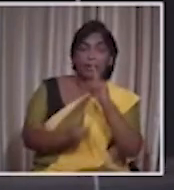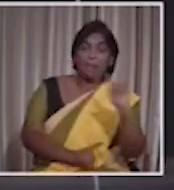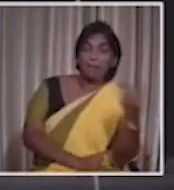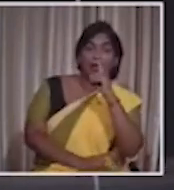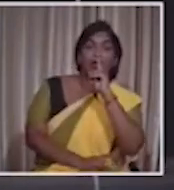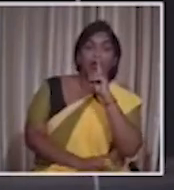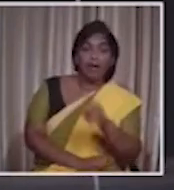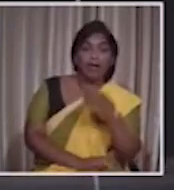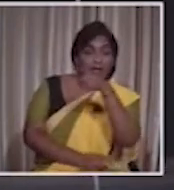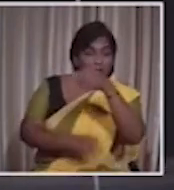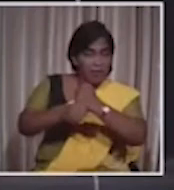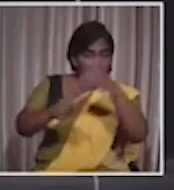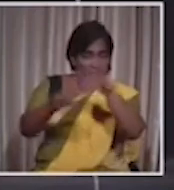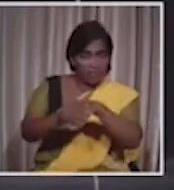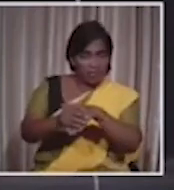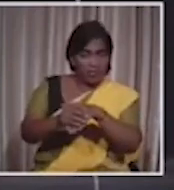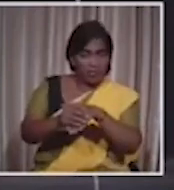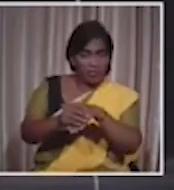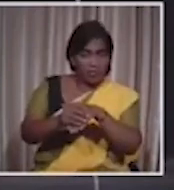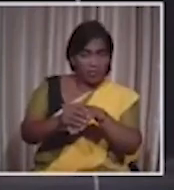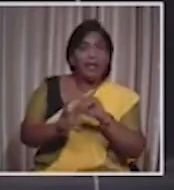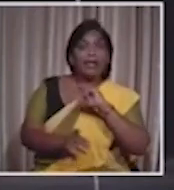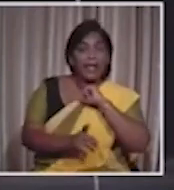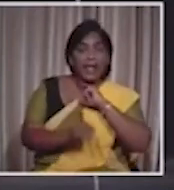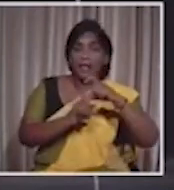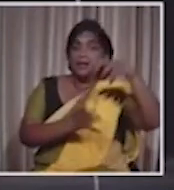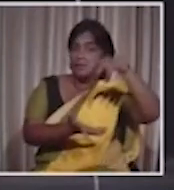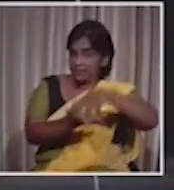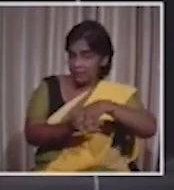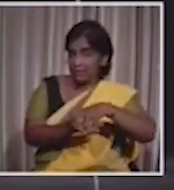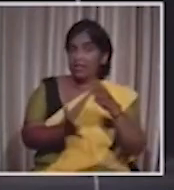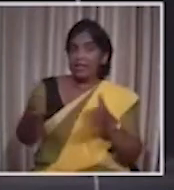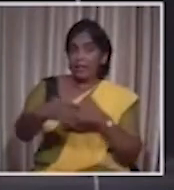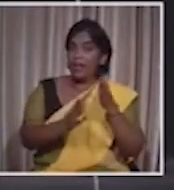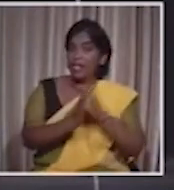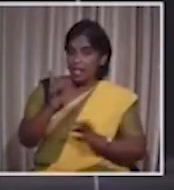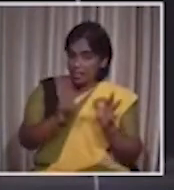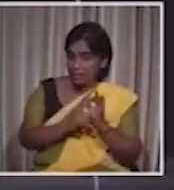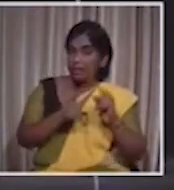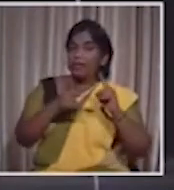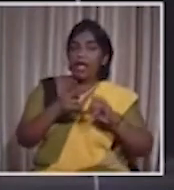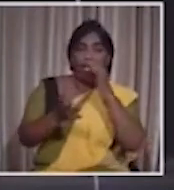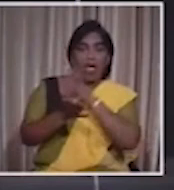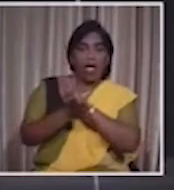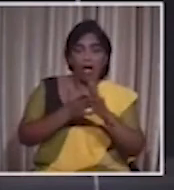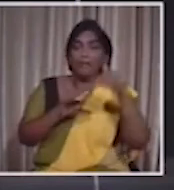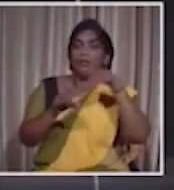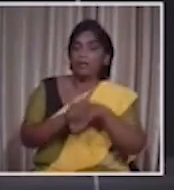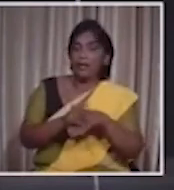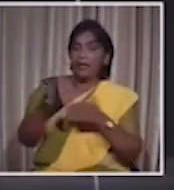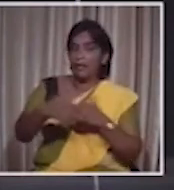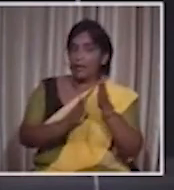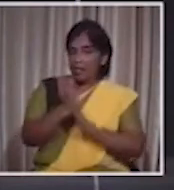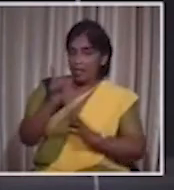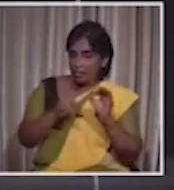දීලා තියෙන්නේ මේ ආණ්ඩුවේ ඉන්න කෑගල්ල දිස්ත්‍රික්කයේ නියෝජනය කරන කැබිනට් අමාත්‍ය කෙනෙක්, ඒ වගේම හම්බන්තොට දිස්ත්‍රික්කයේ නියෝජනය කරන